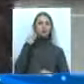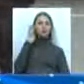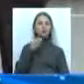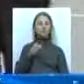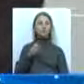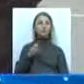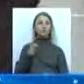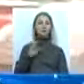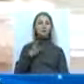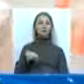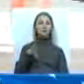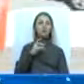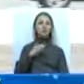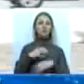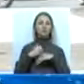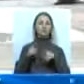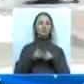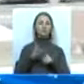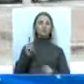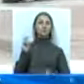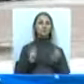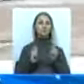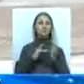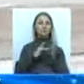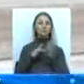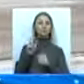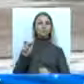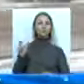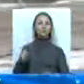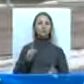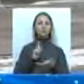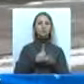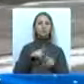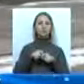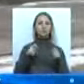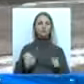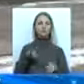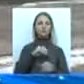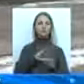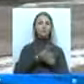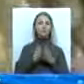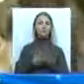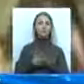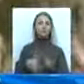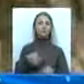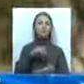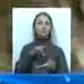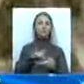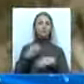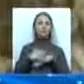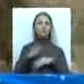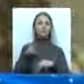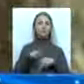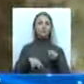да барып, демалып қайту үшін оларға қалада тиісті жағдай жасау міндеті де бүгінде алға қойылып отыр. Сондықтан да жуық арада қалада түрлі демалыс